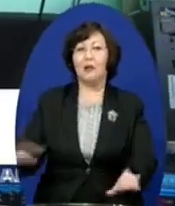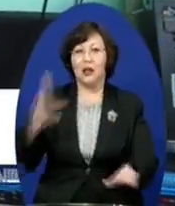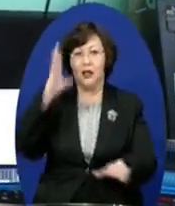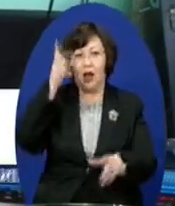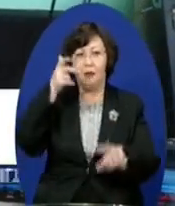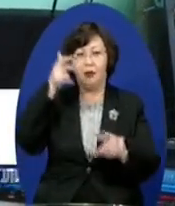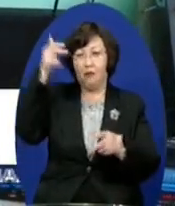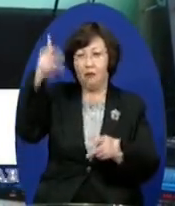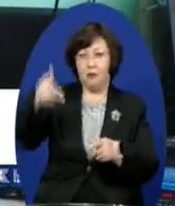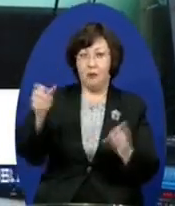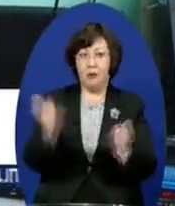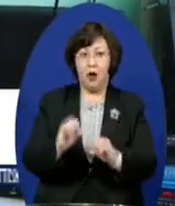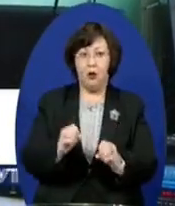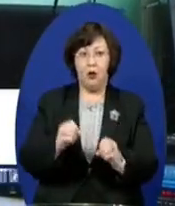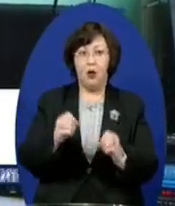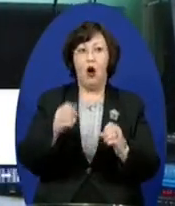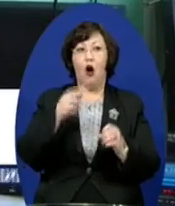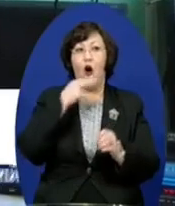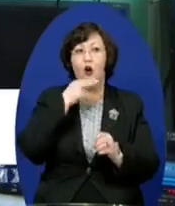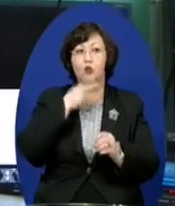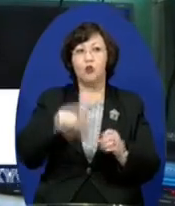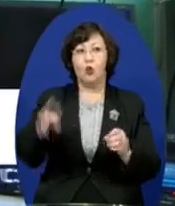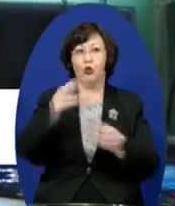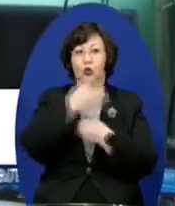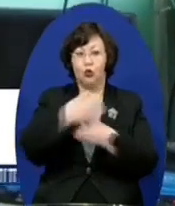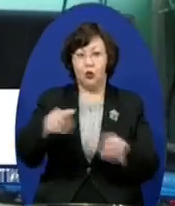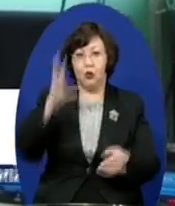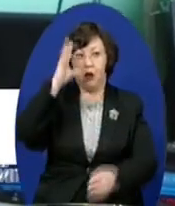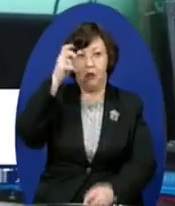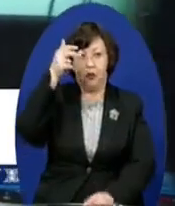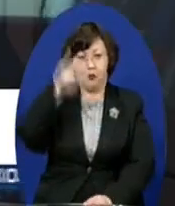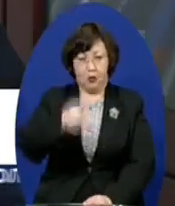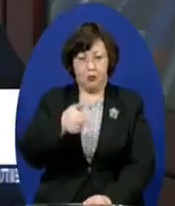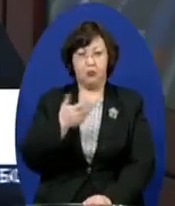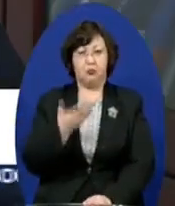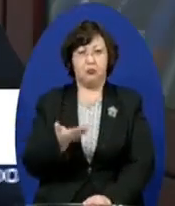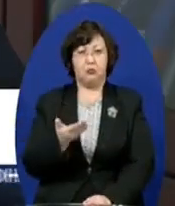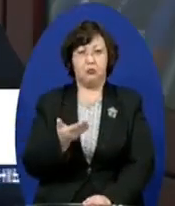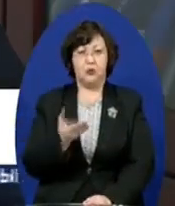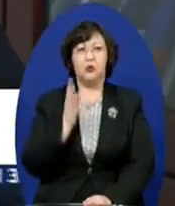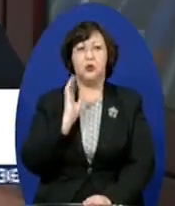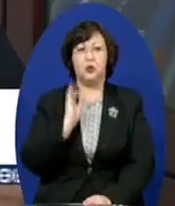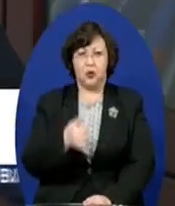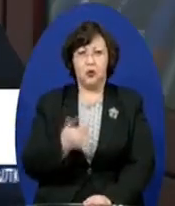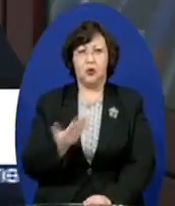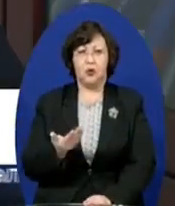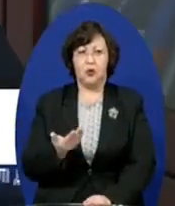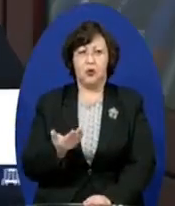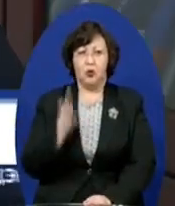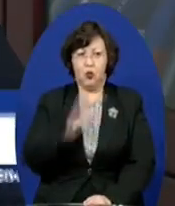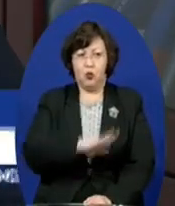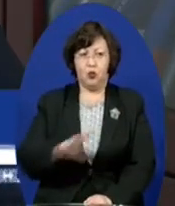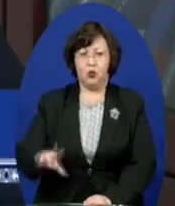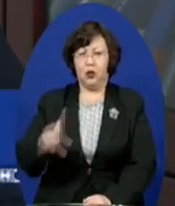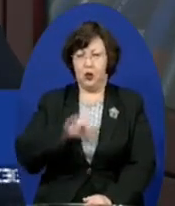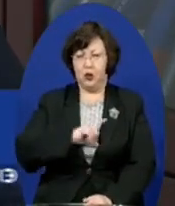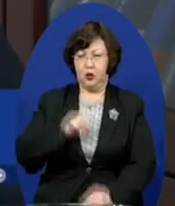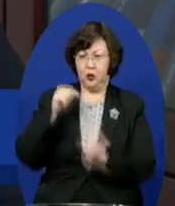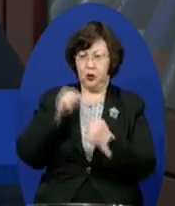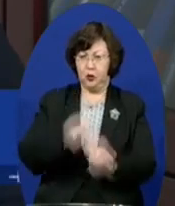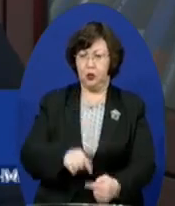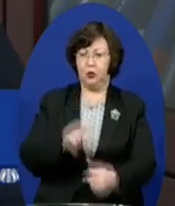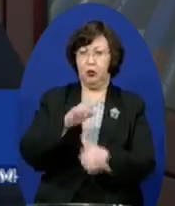камер байршуулаагүй хэрнэ дотор охтын өрөөнд камер байршуулсан байжээ. Тэгэхээр энэ нь юу хэлж байна вэ гэхэлээ тэнд бол хүүхдийн эрх зөрчигдөж байна.